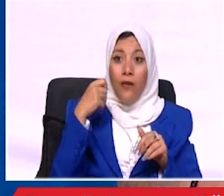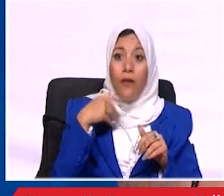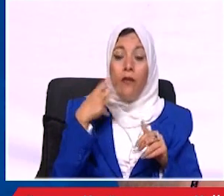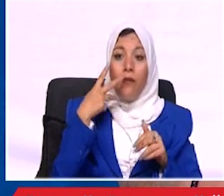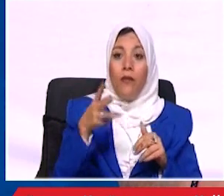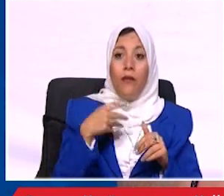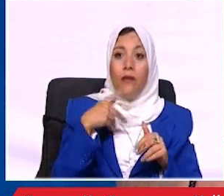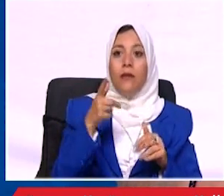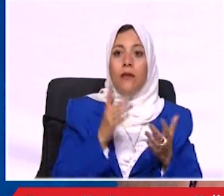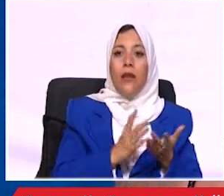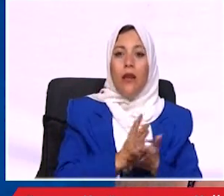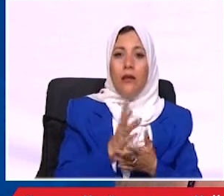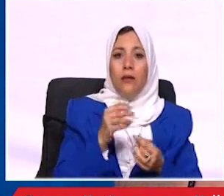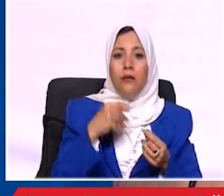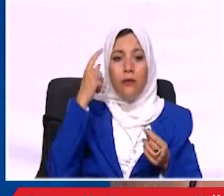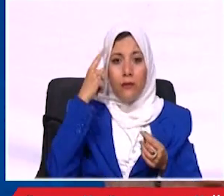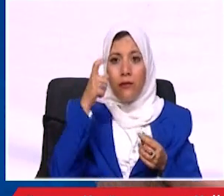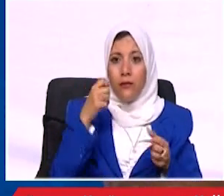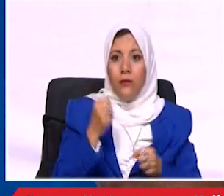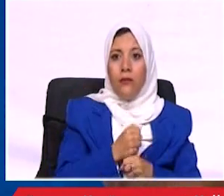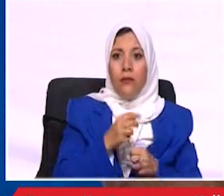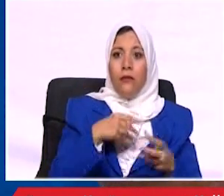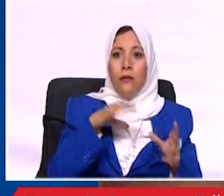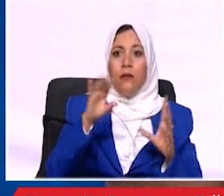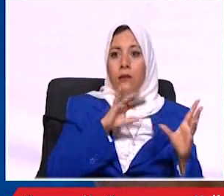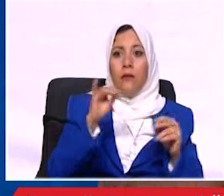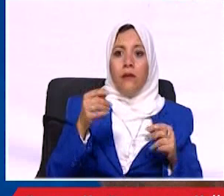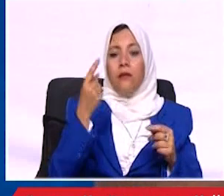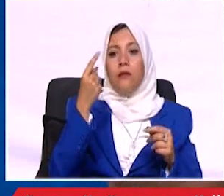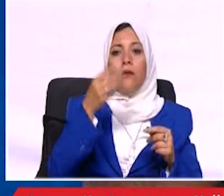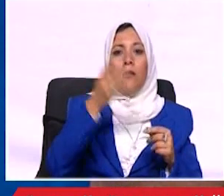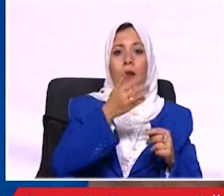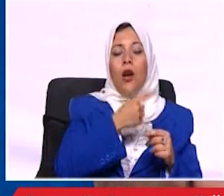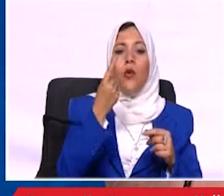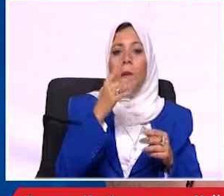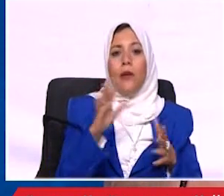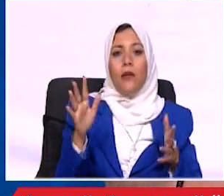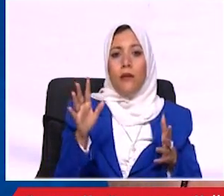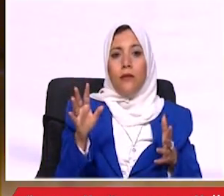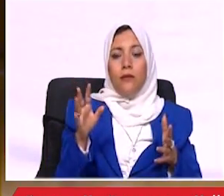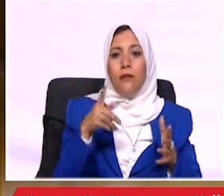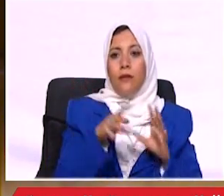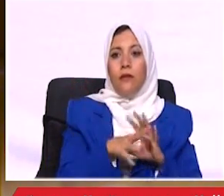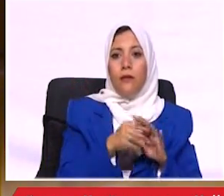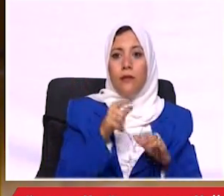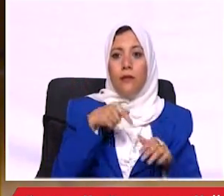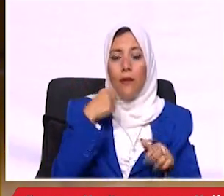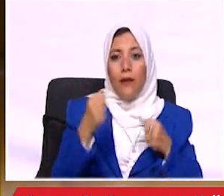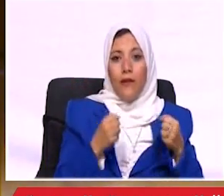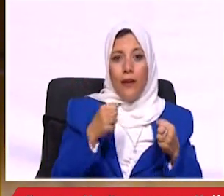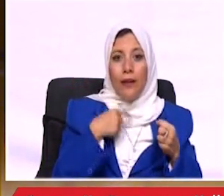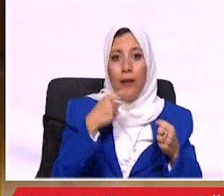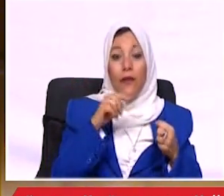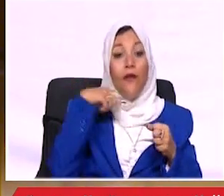انا بالنسبه لي ده كان، حسيت ان ده كان مودلنج، يعني كان يوم هم دفعوا لنا بس كانه فيلم مودلنج. بركان الغضب الحقيقه انا فاكره، هو